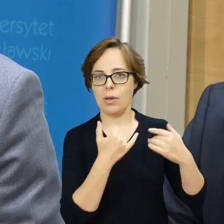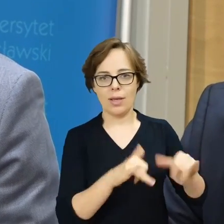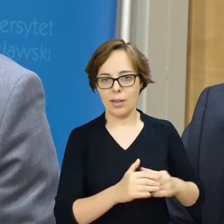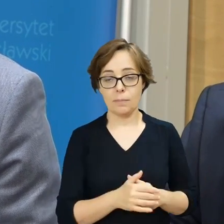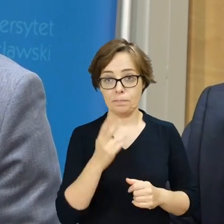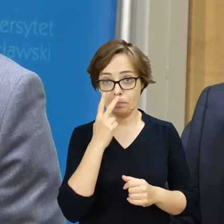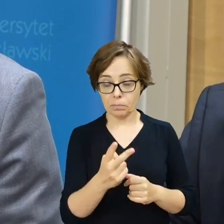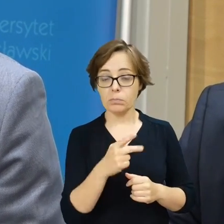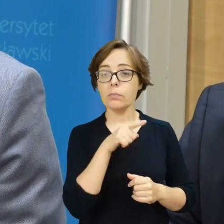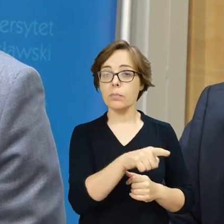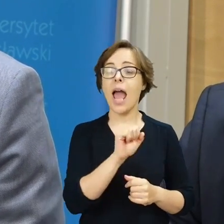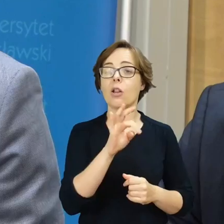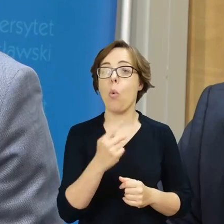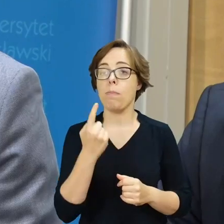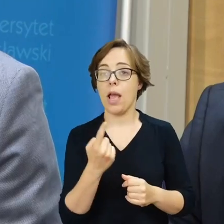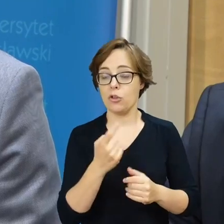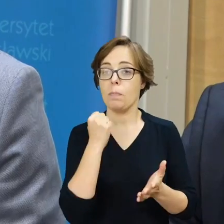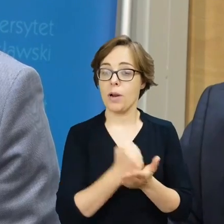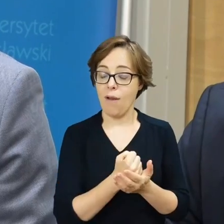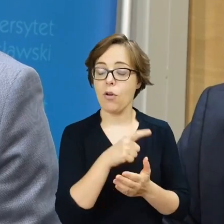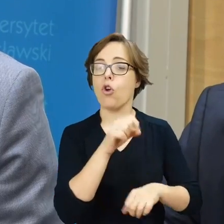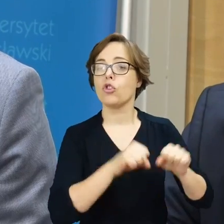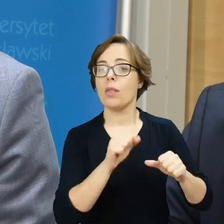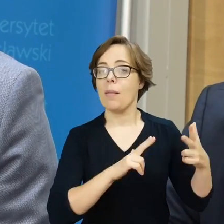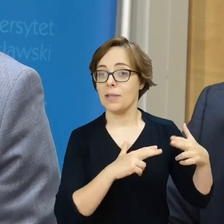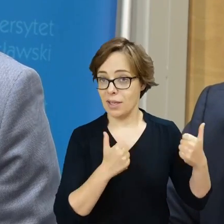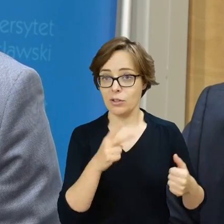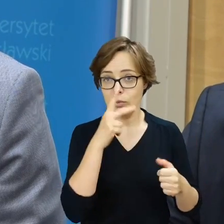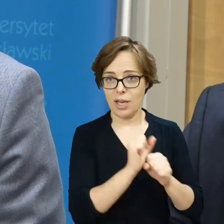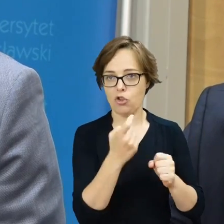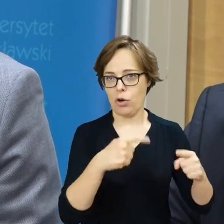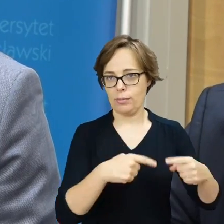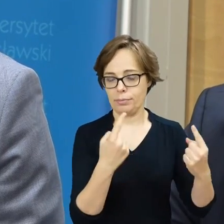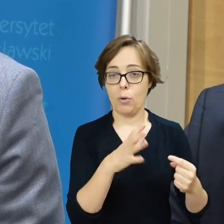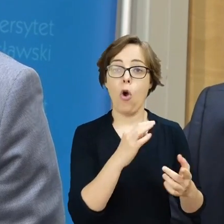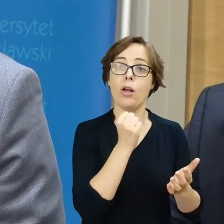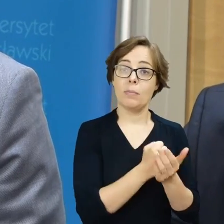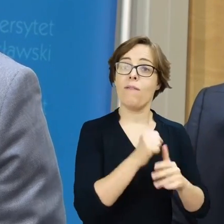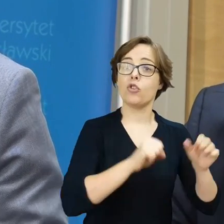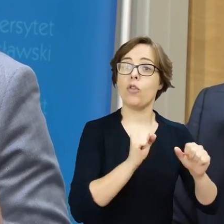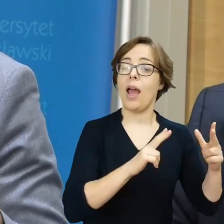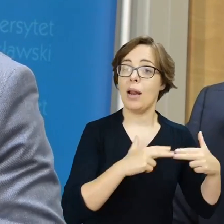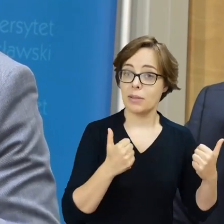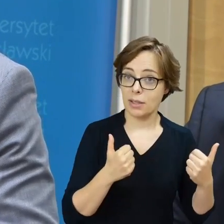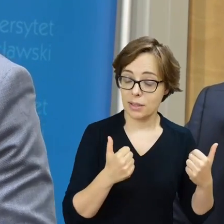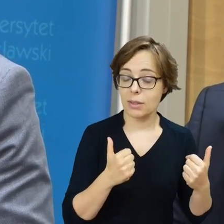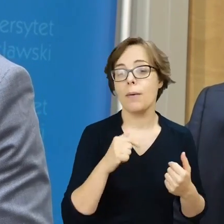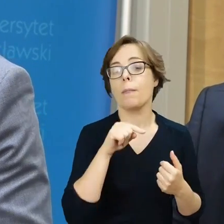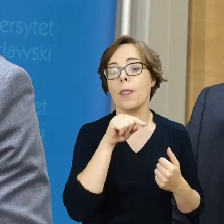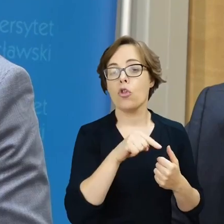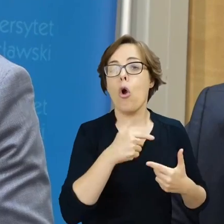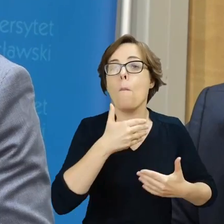przed sądami administracyjnymi, to tam jest pewna sprzeczność, bo to jest sprawa sądowo-administracyjna, to jest sprawa z zakresu, to jest postępowanie z